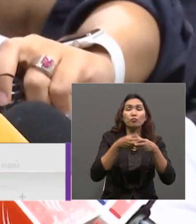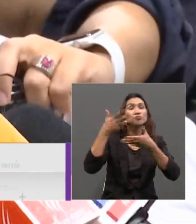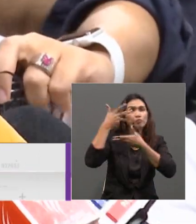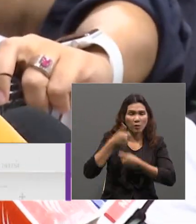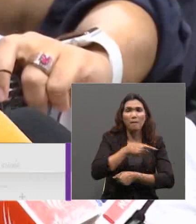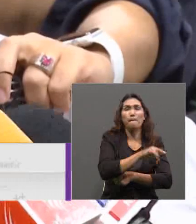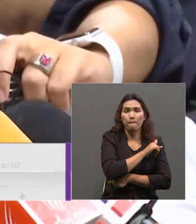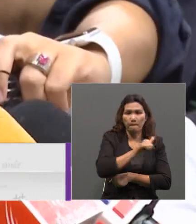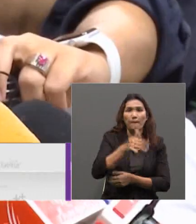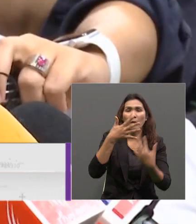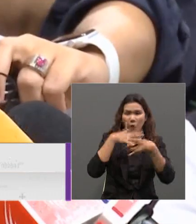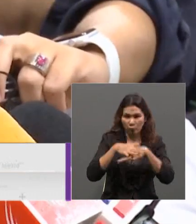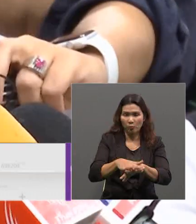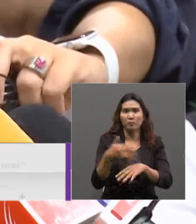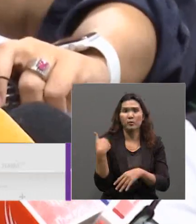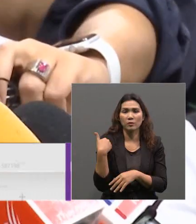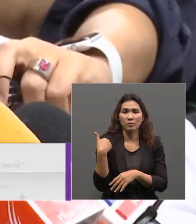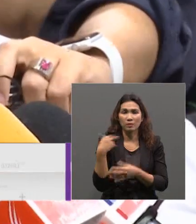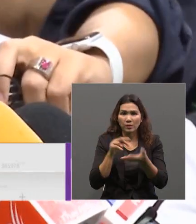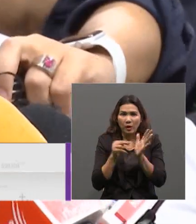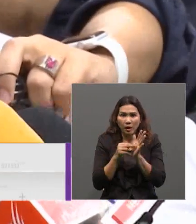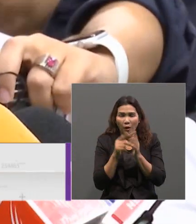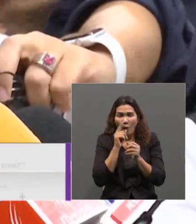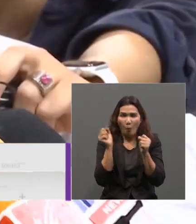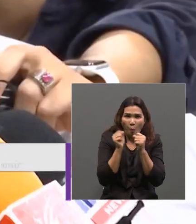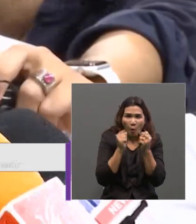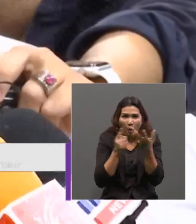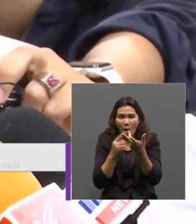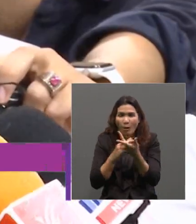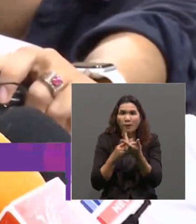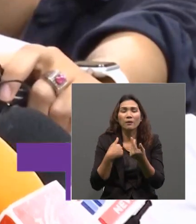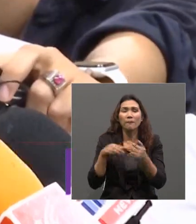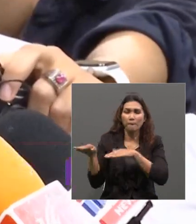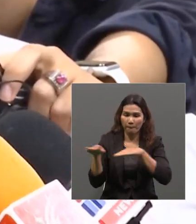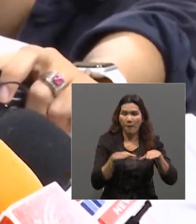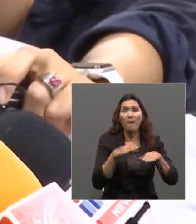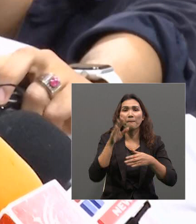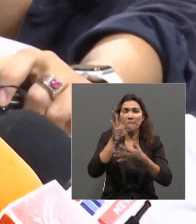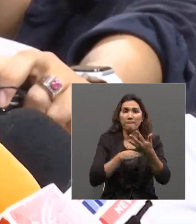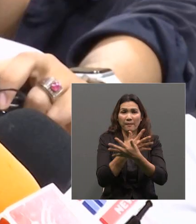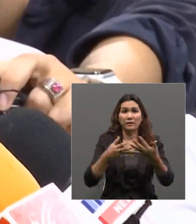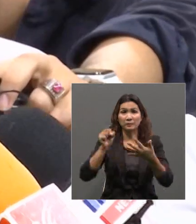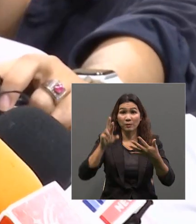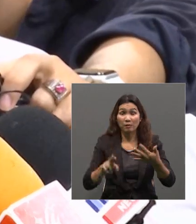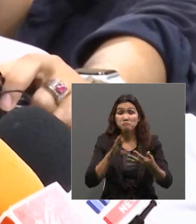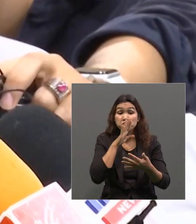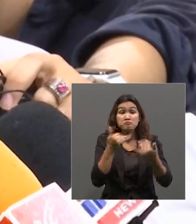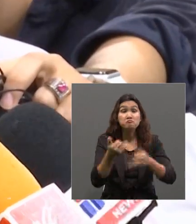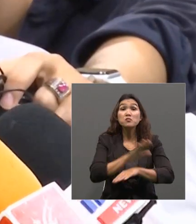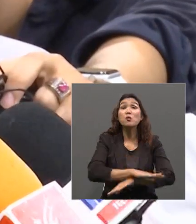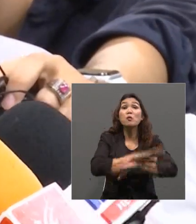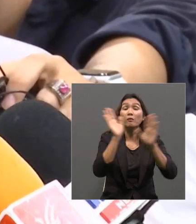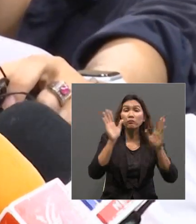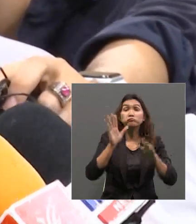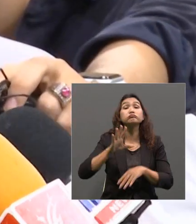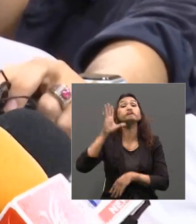วมก็ลุ้นกันว่ามันจะบุดวิดพอสมควรเราก็เตรียมแผนไว้อยู่แล้วล่มวันนี้ก็คิดว่า